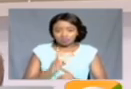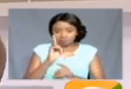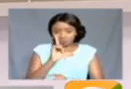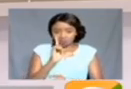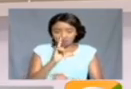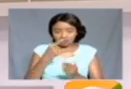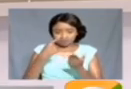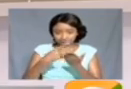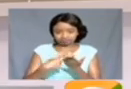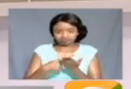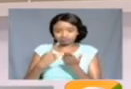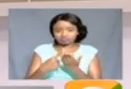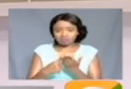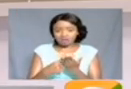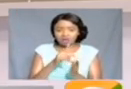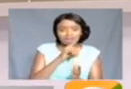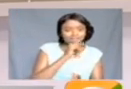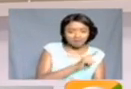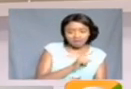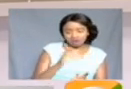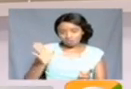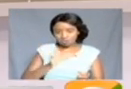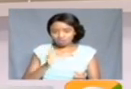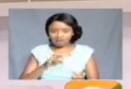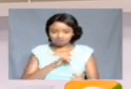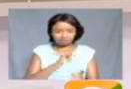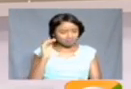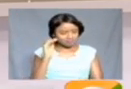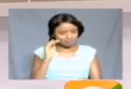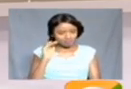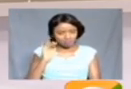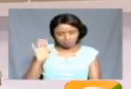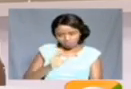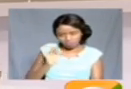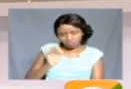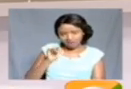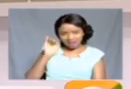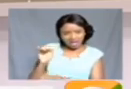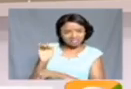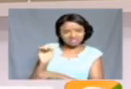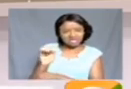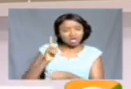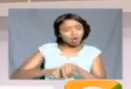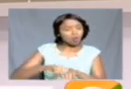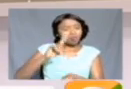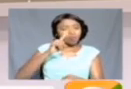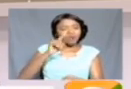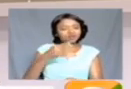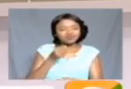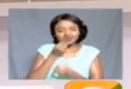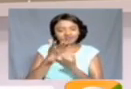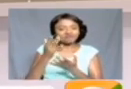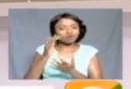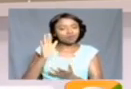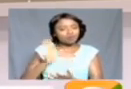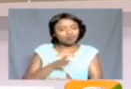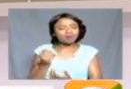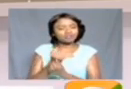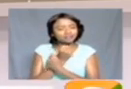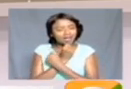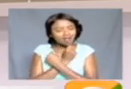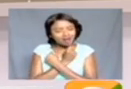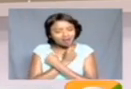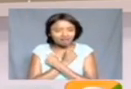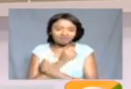lini umepeza kumwambia mpenzi wako kwamba unampenda. Jamaa kila mmoja akasema leo alfajiri, mwingine akasema hata hivi sasa.